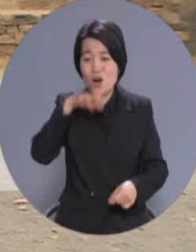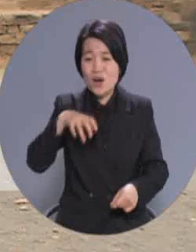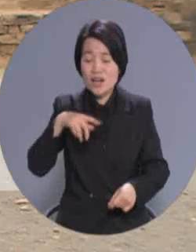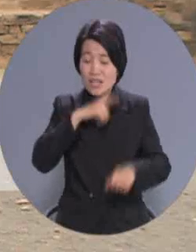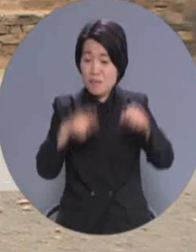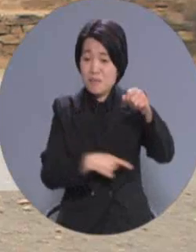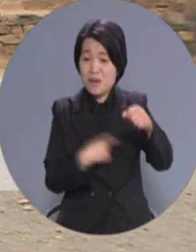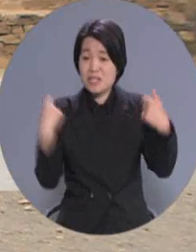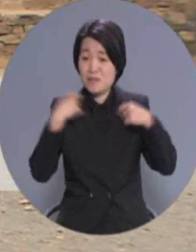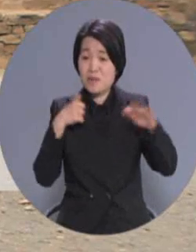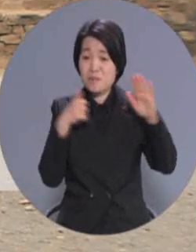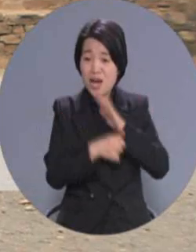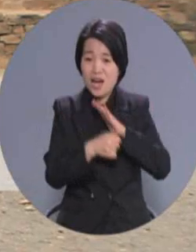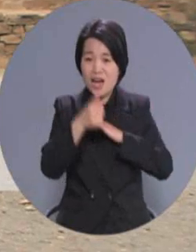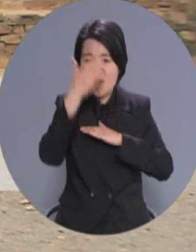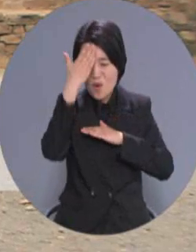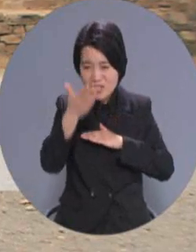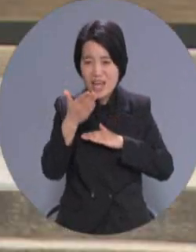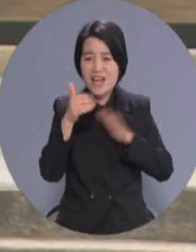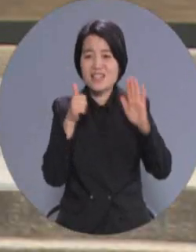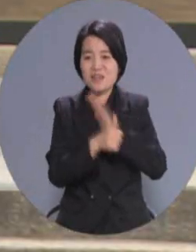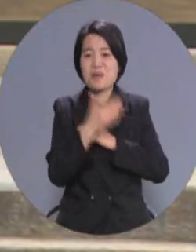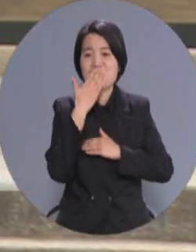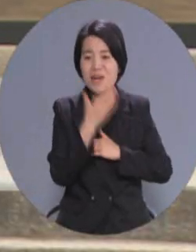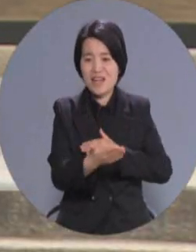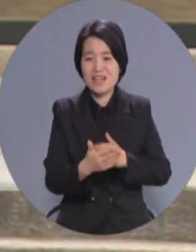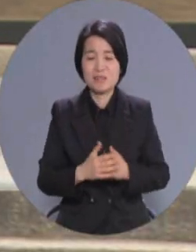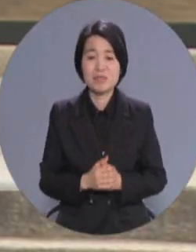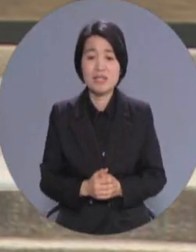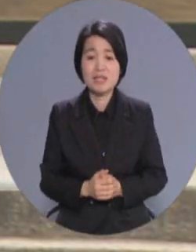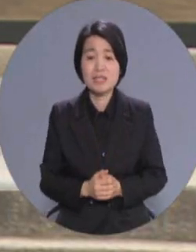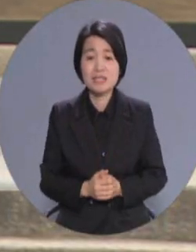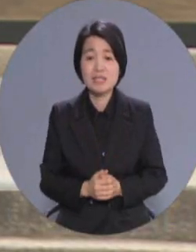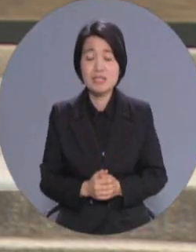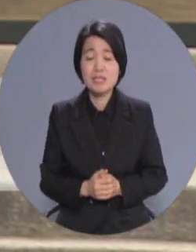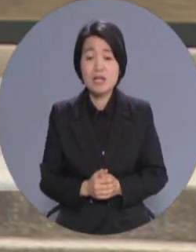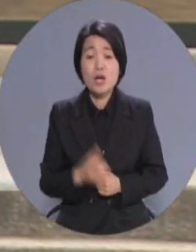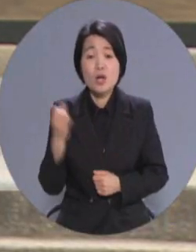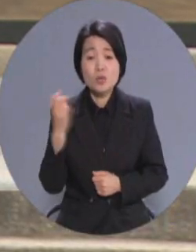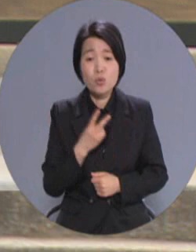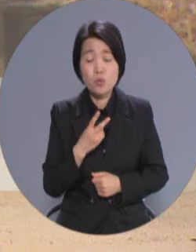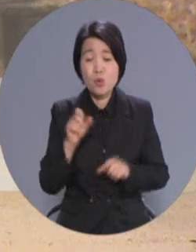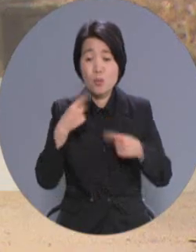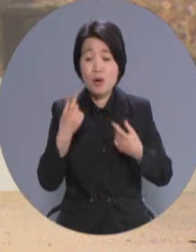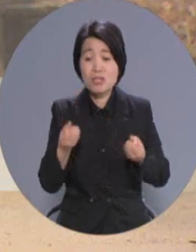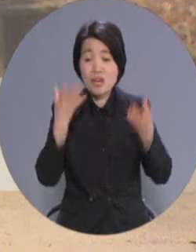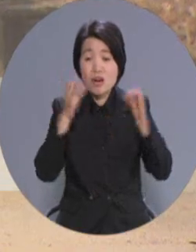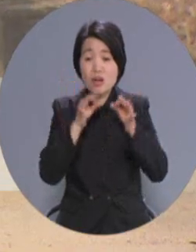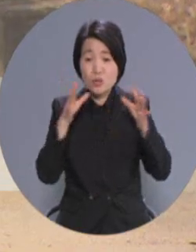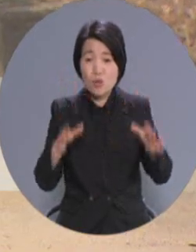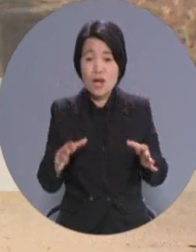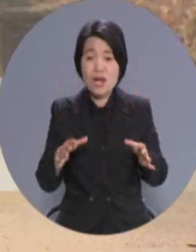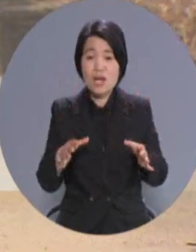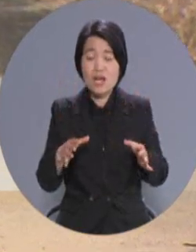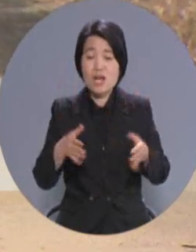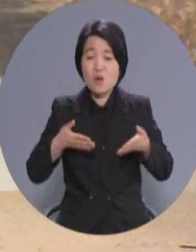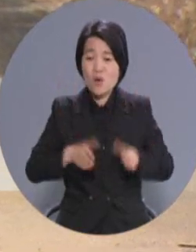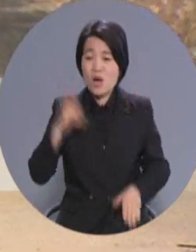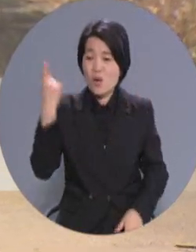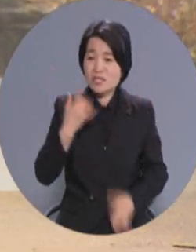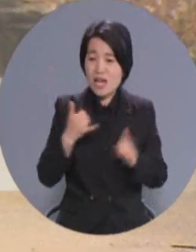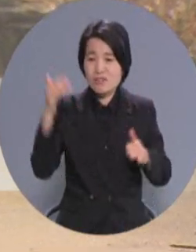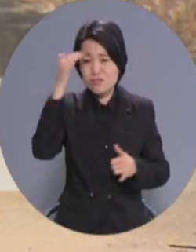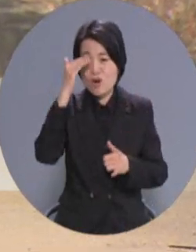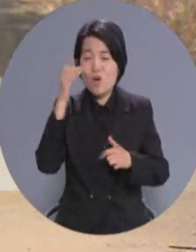방문하면 무료로 입장할 수 있는 혜택을 부여합니다 순천시는 또 설연휴 지역을 찾는 귀성객과